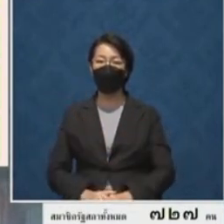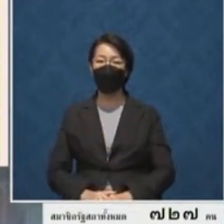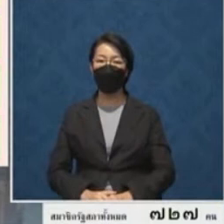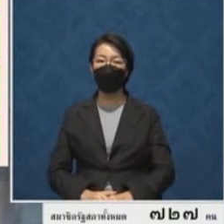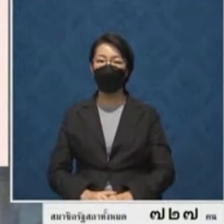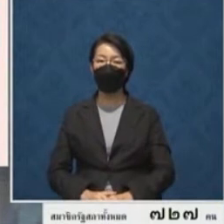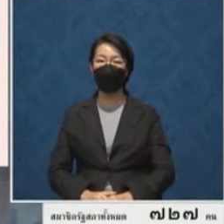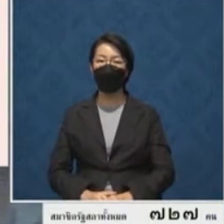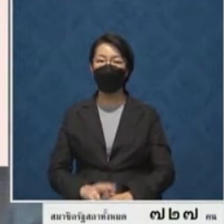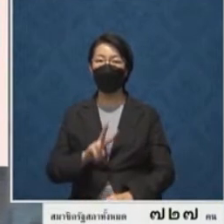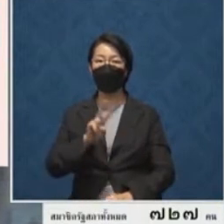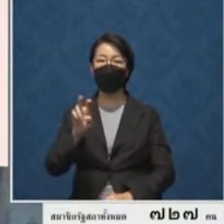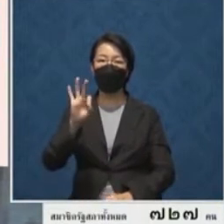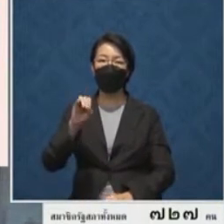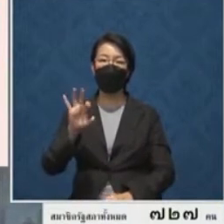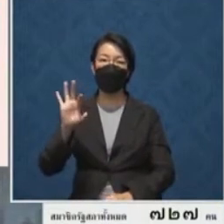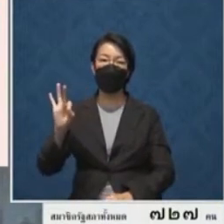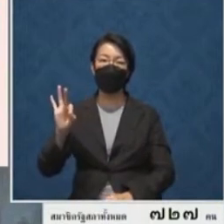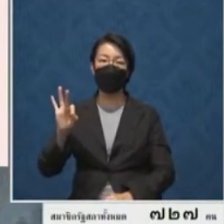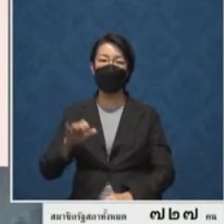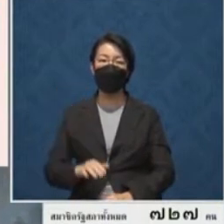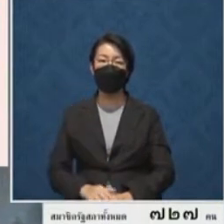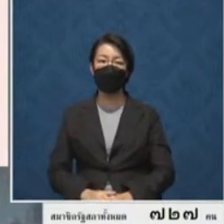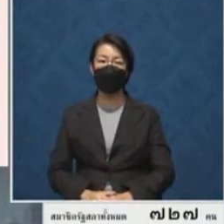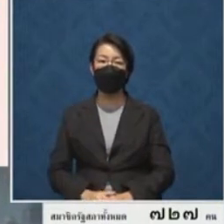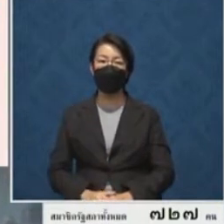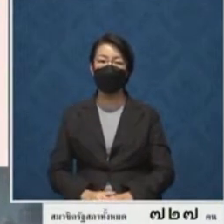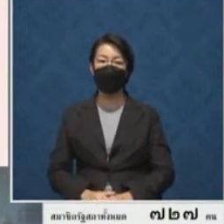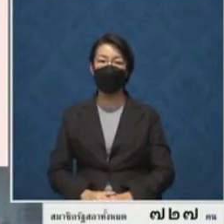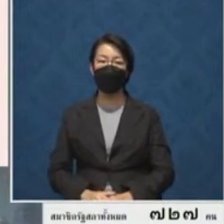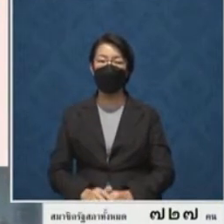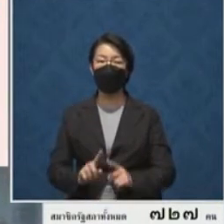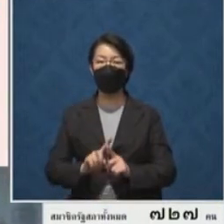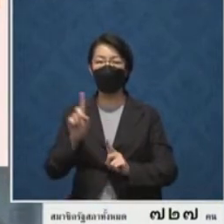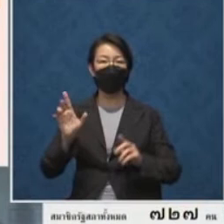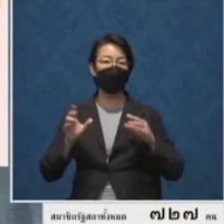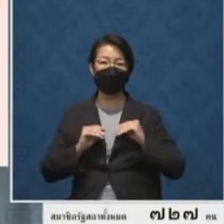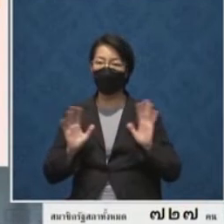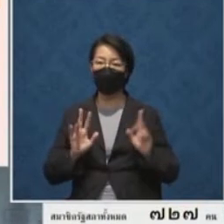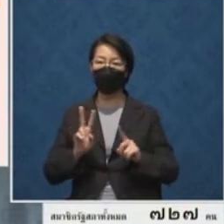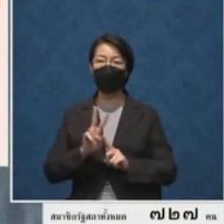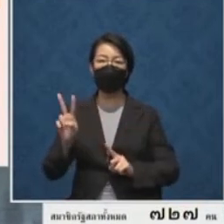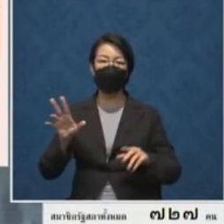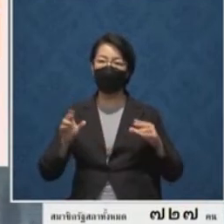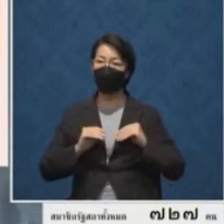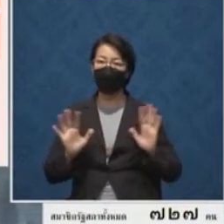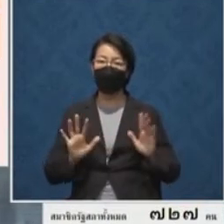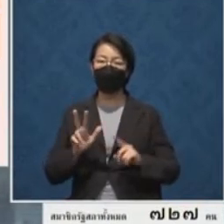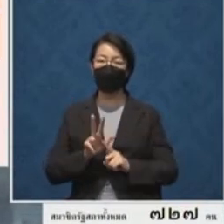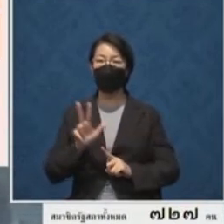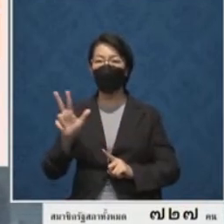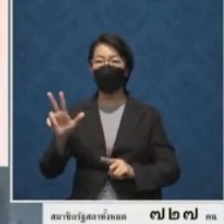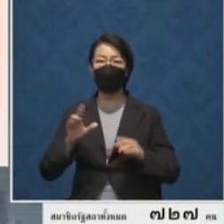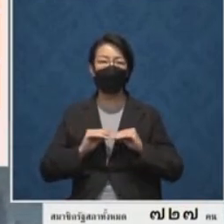299พลเอกประสาทสุขเกษตร 1ไม่รับหลักการ2ไม่รับหลักการ3ไม่รับหลักการ4